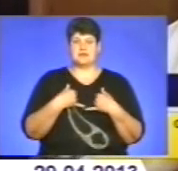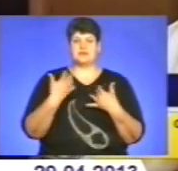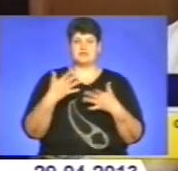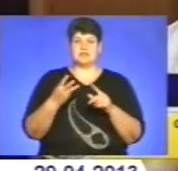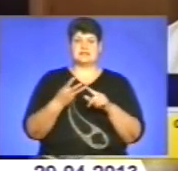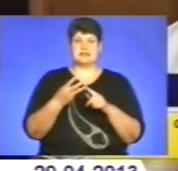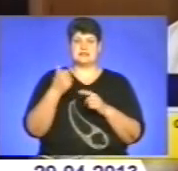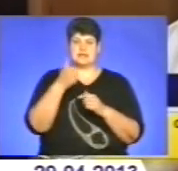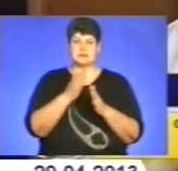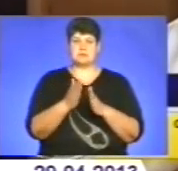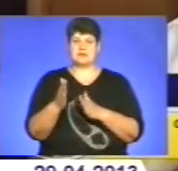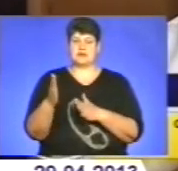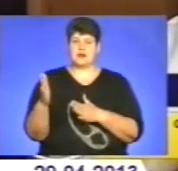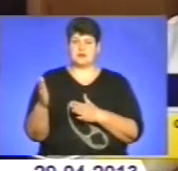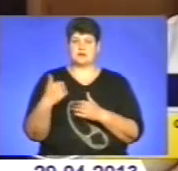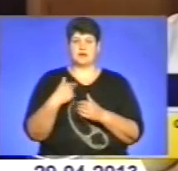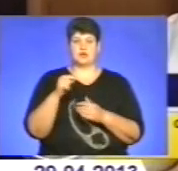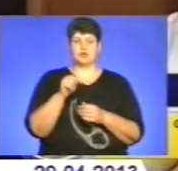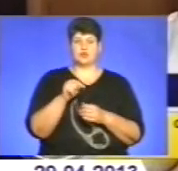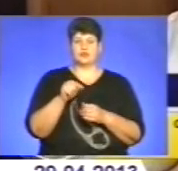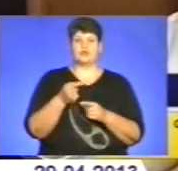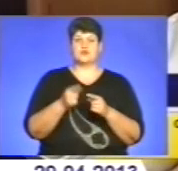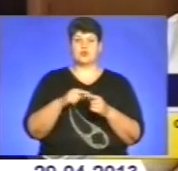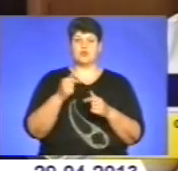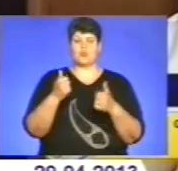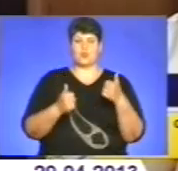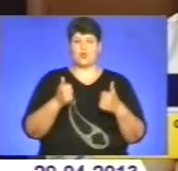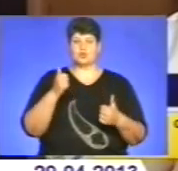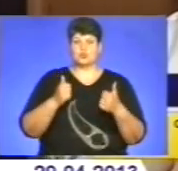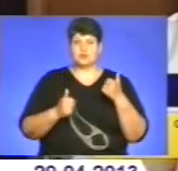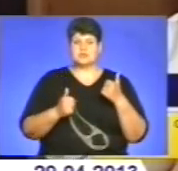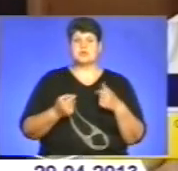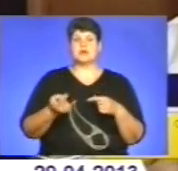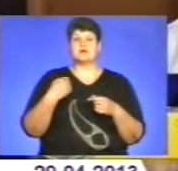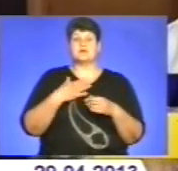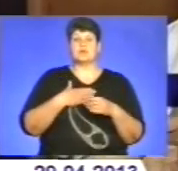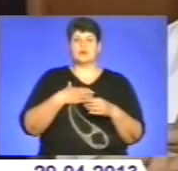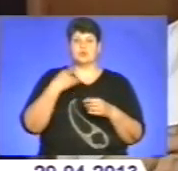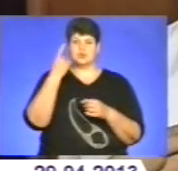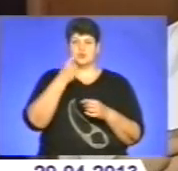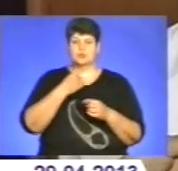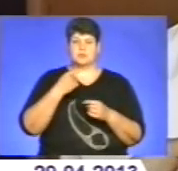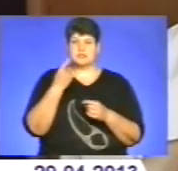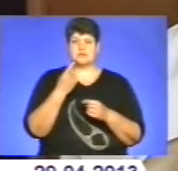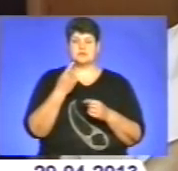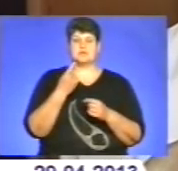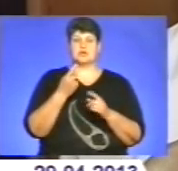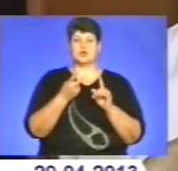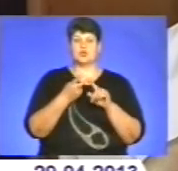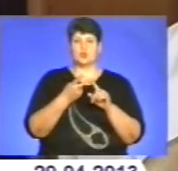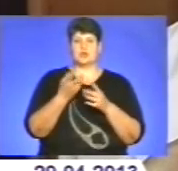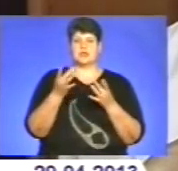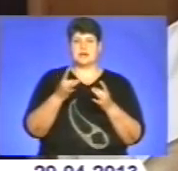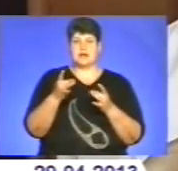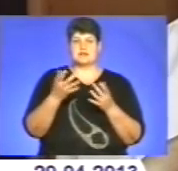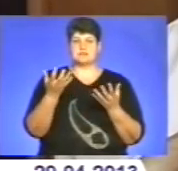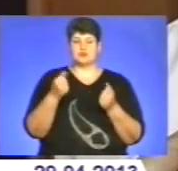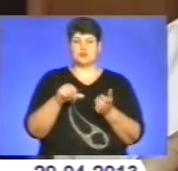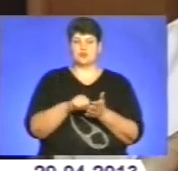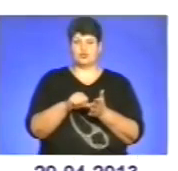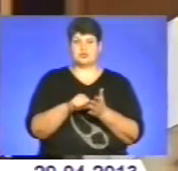тут. В даному конкурсі, такий як особистості, 2-й раз беру участь, 2 роки назад